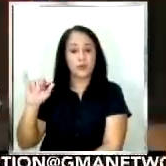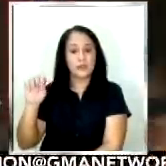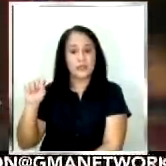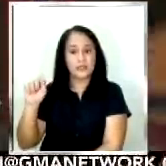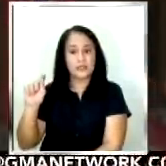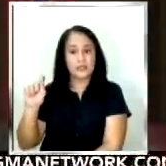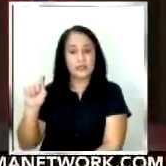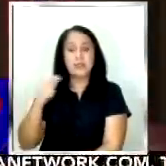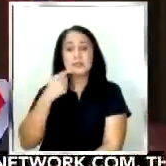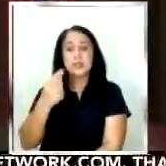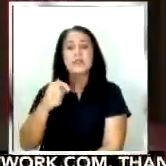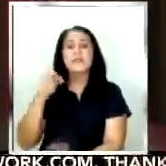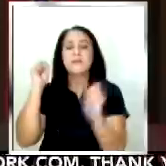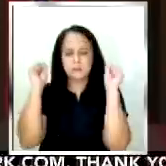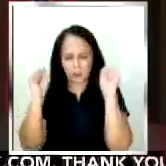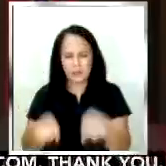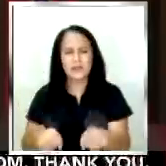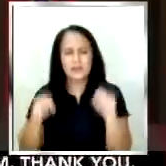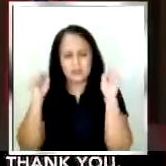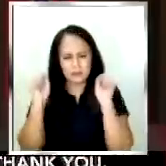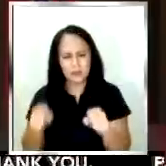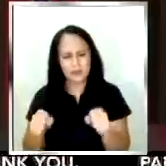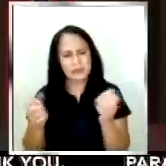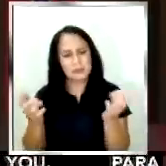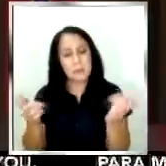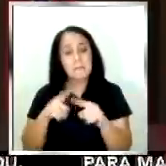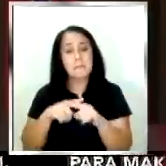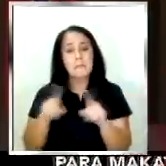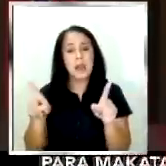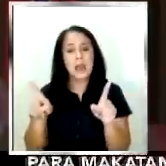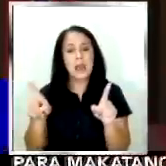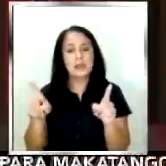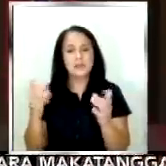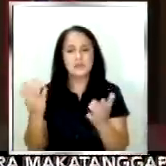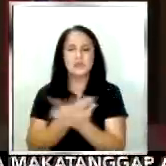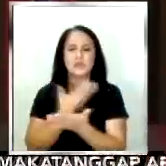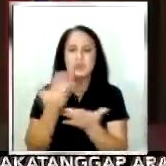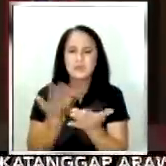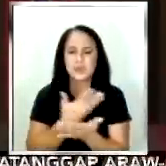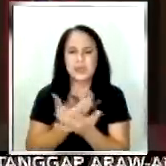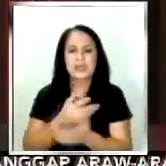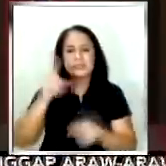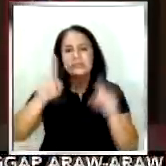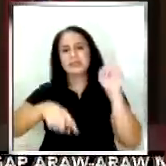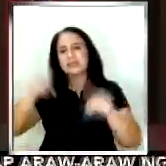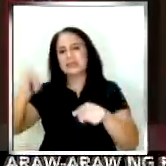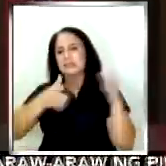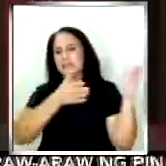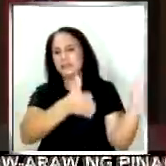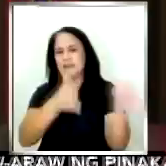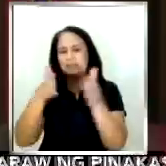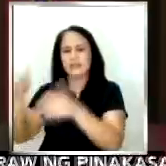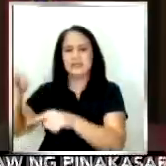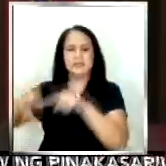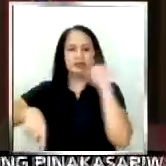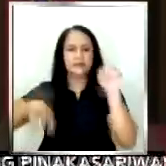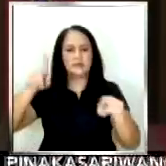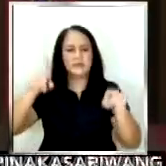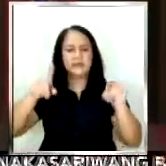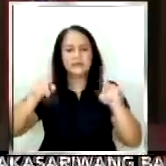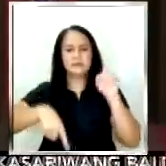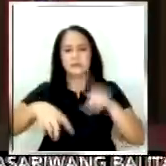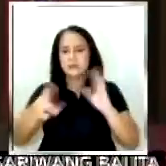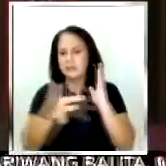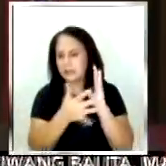Kaya lang masyado lang pong bago pa kasi tas iba-iba po yung platform, iba-ibang teknolohiya na hindi pa po siguro